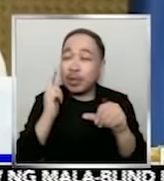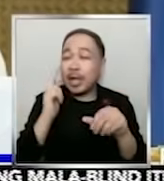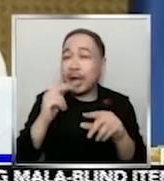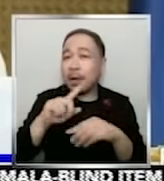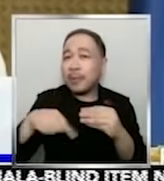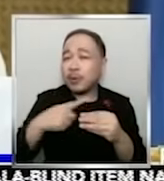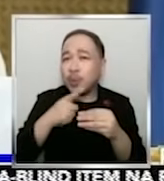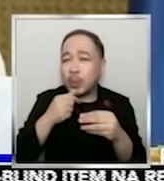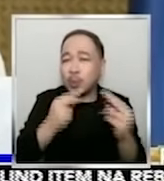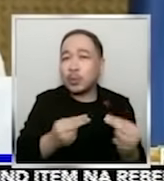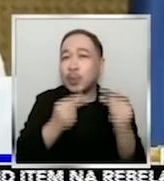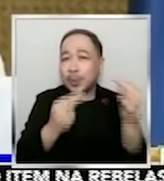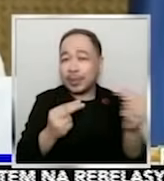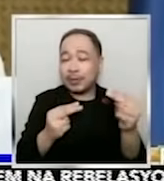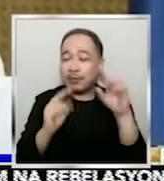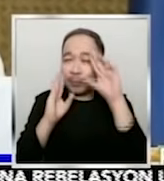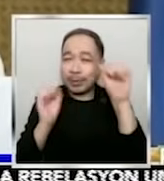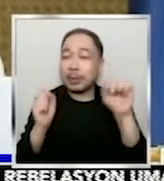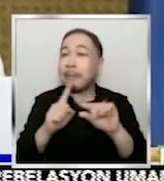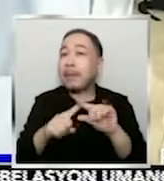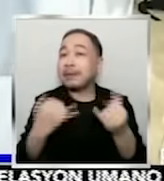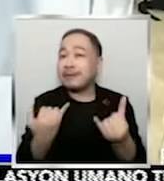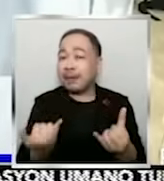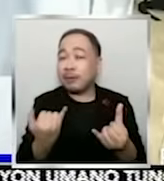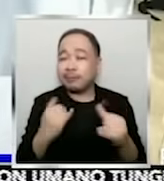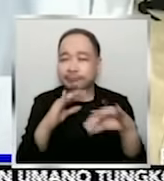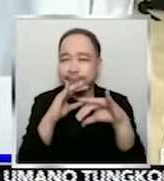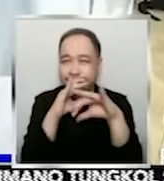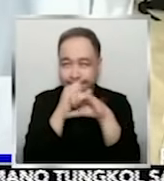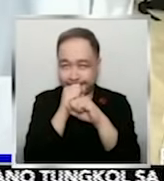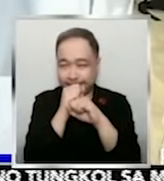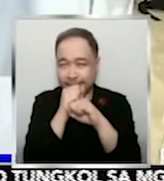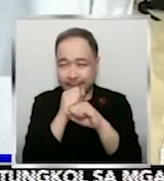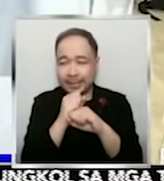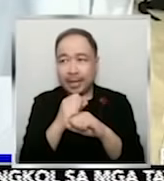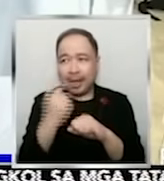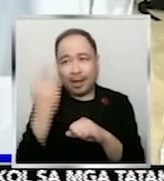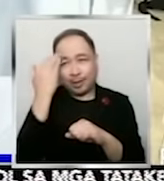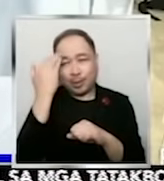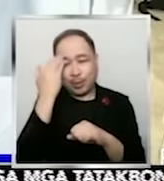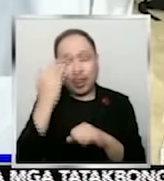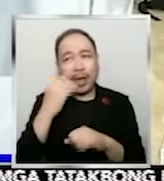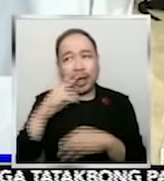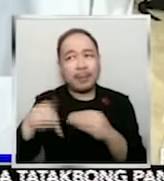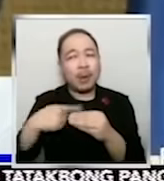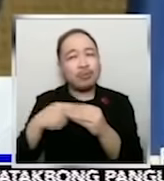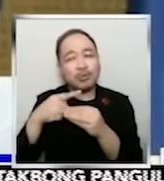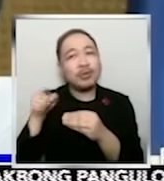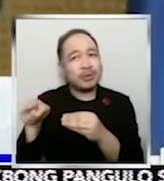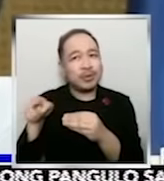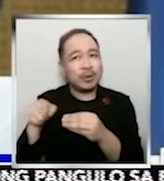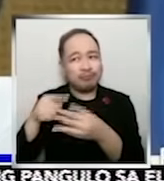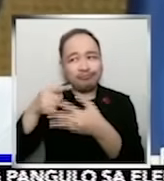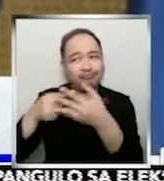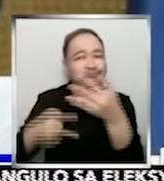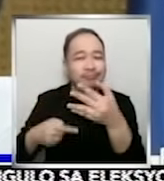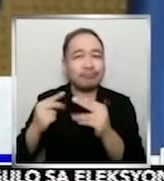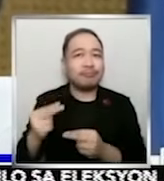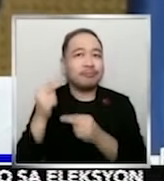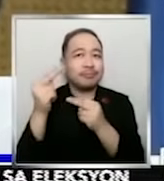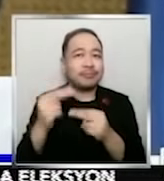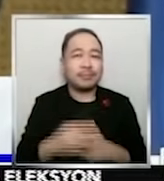ngayon, mala blind item muna ang iniisa niyang nalalaman umano tungkol sa hindi tinukoy ng mga kandidato. Meron naman dito